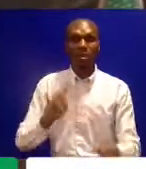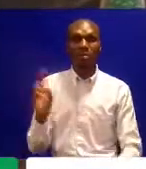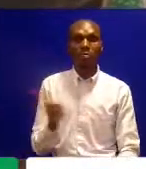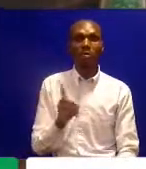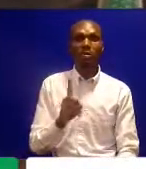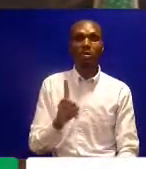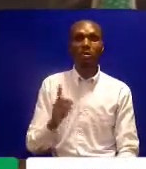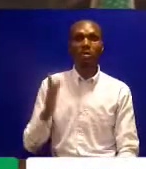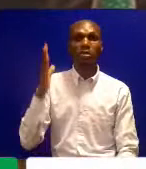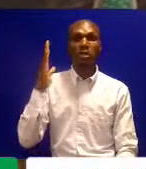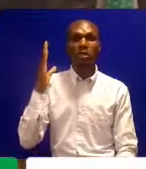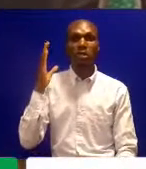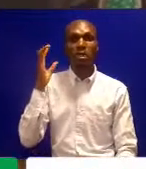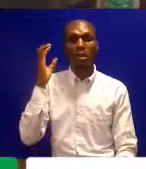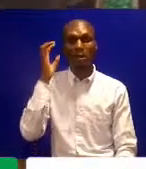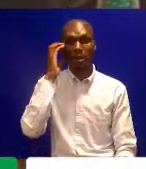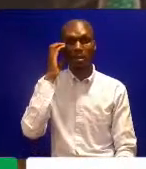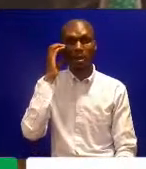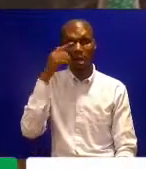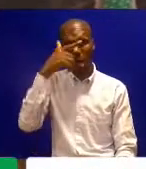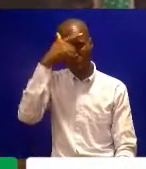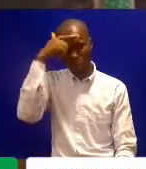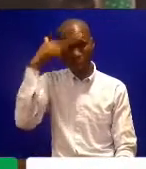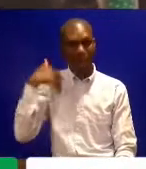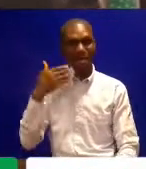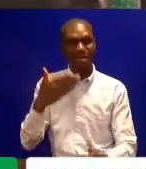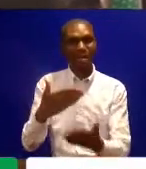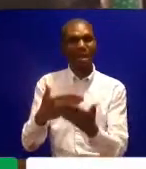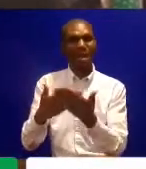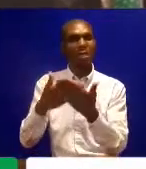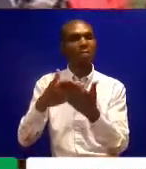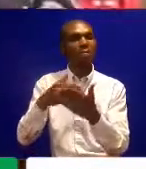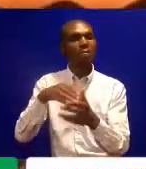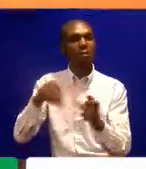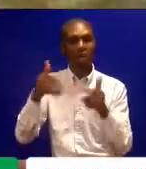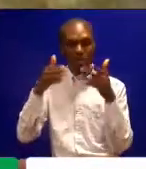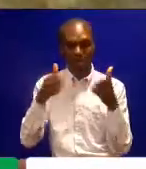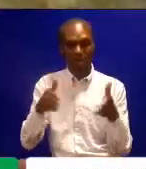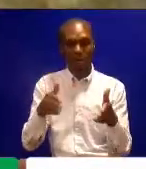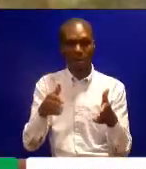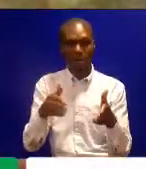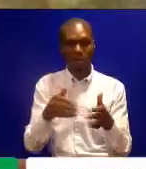ime Fredi Matiangi ase okubakonya konyora oboe nebwabo. Eke enenge.